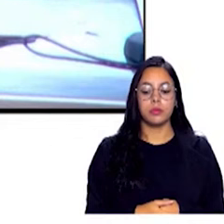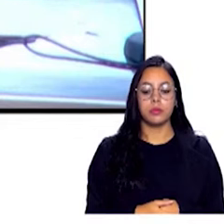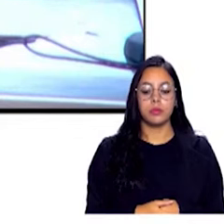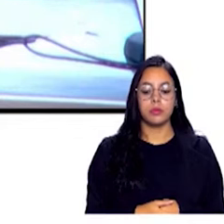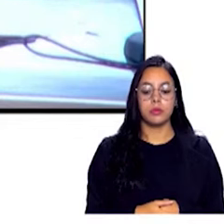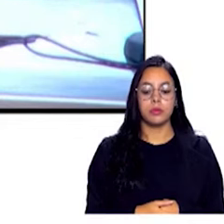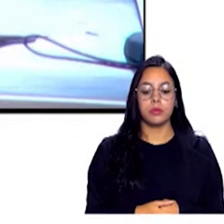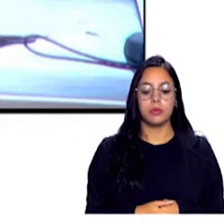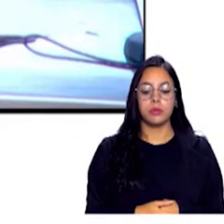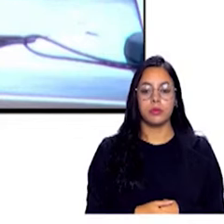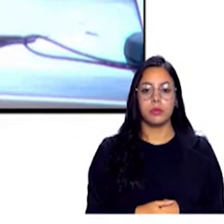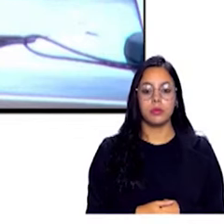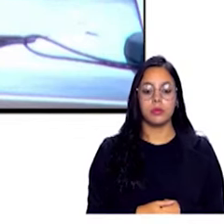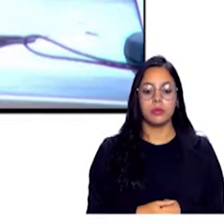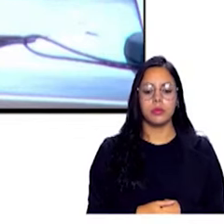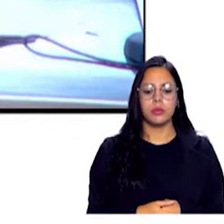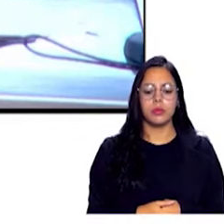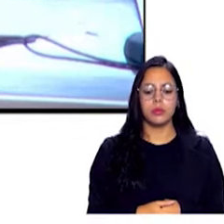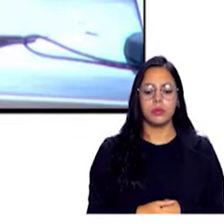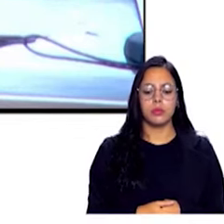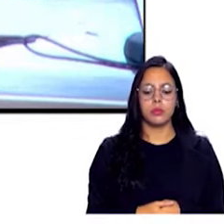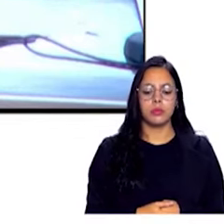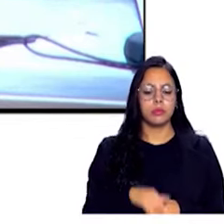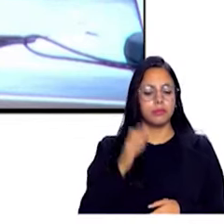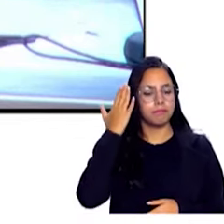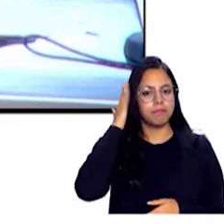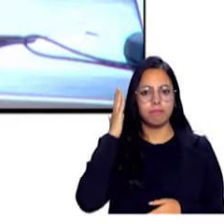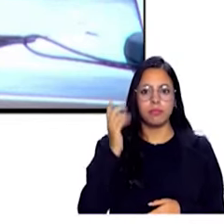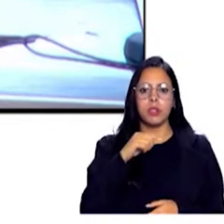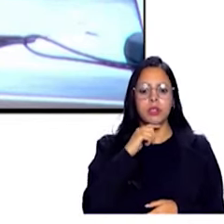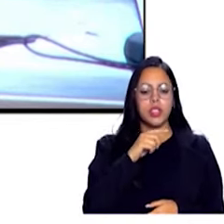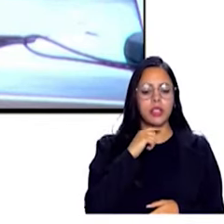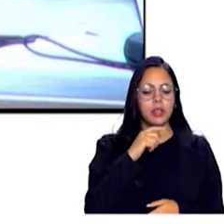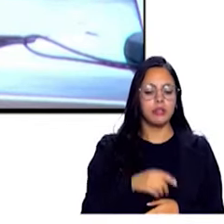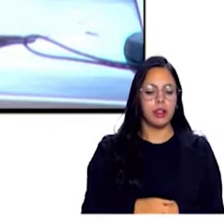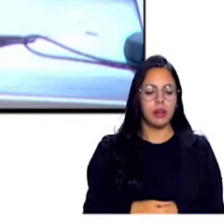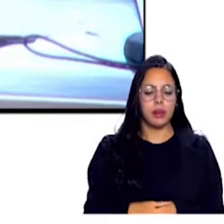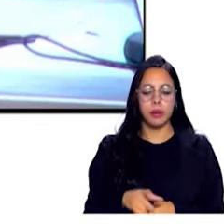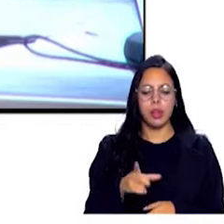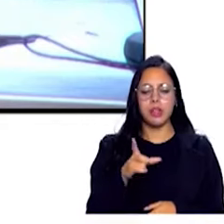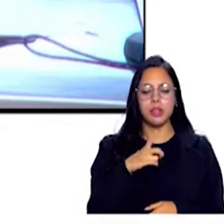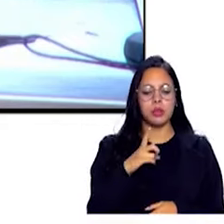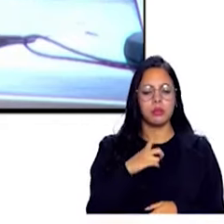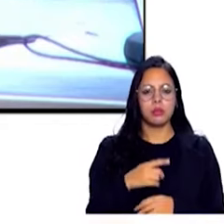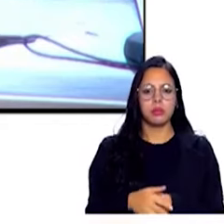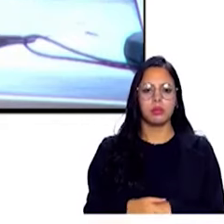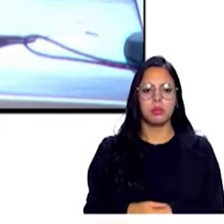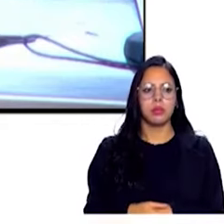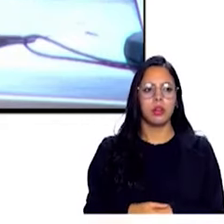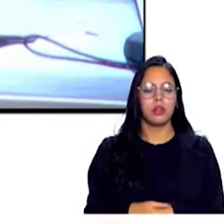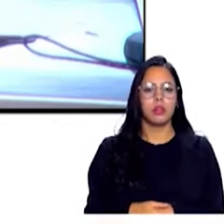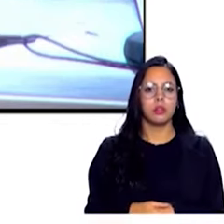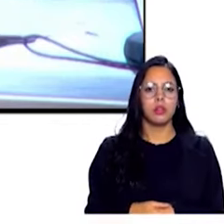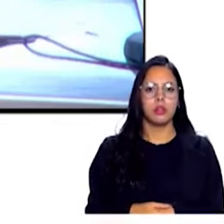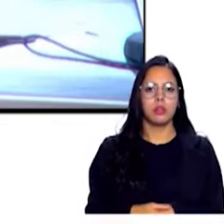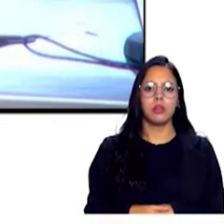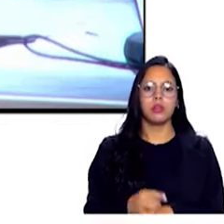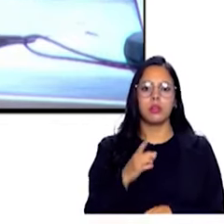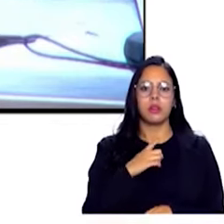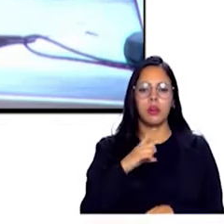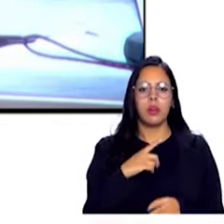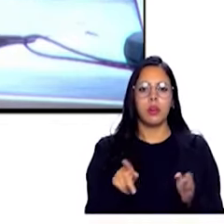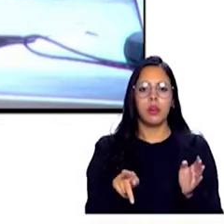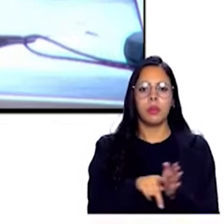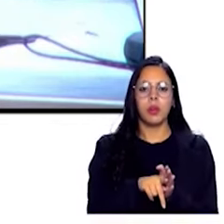la dei chose c'est qu'on peut se Dire pourquoi dans ce casl s'il n a finalement une baisse de nombre de